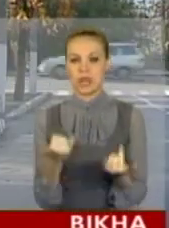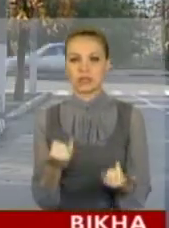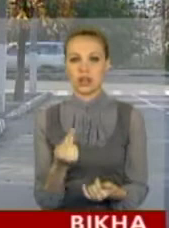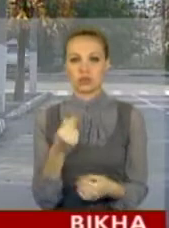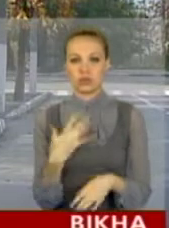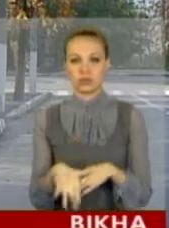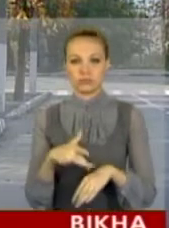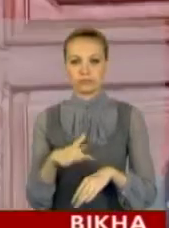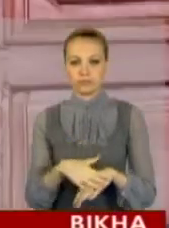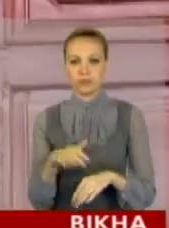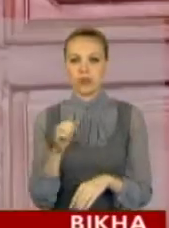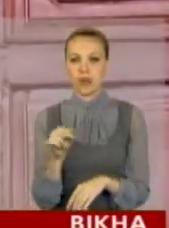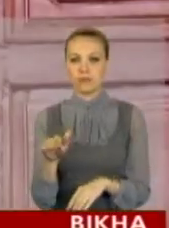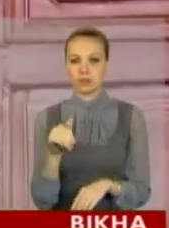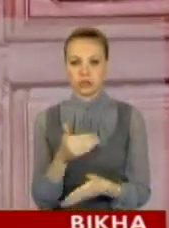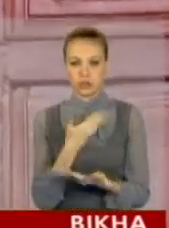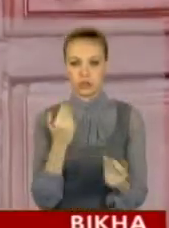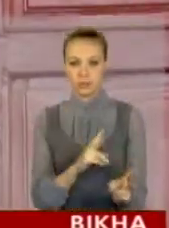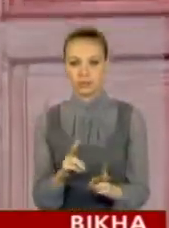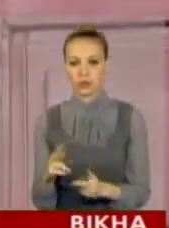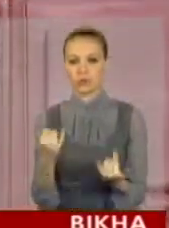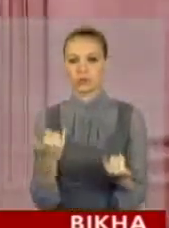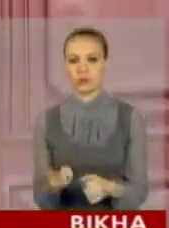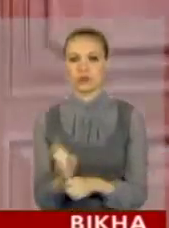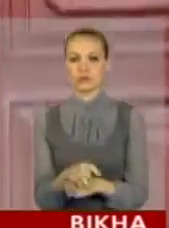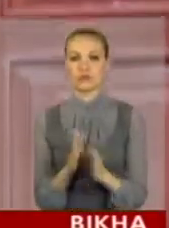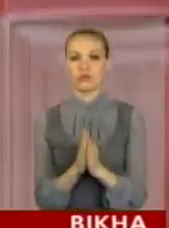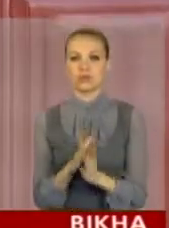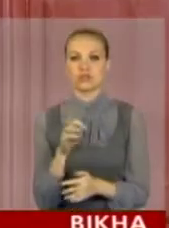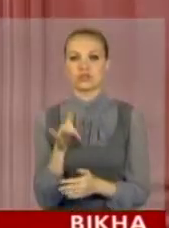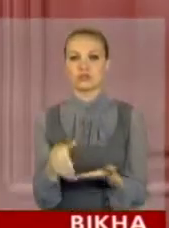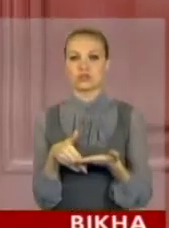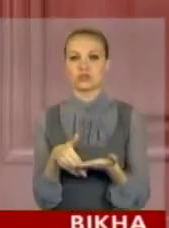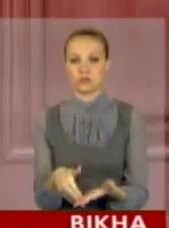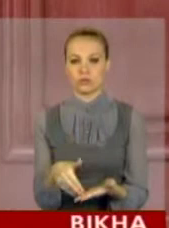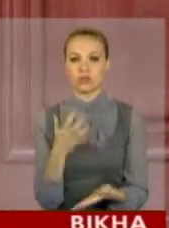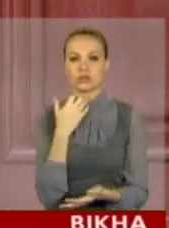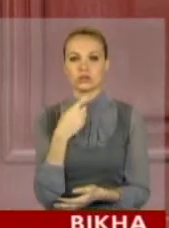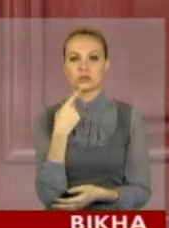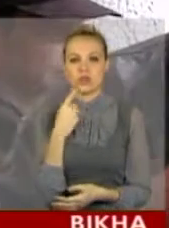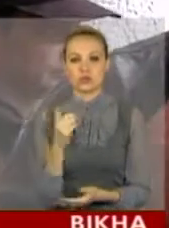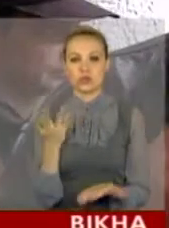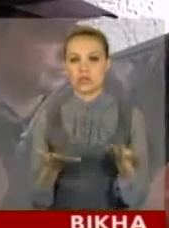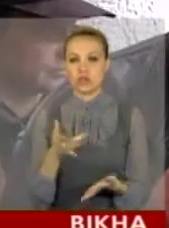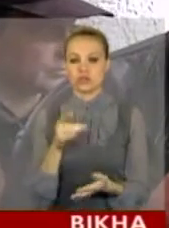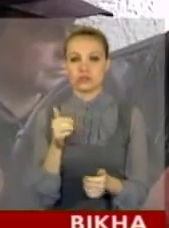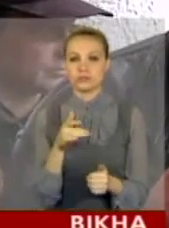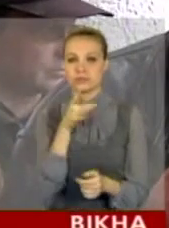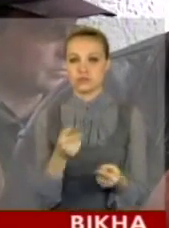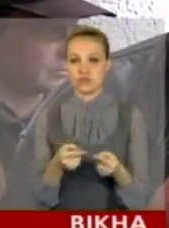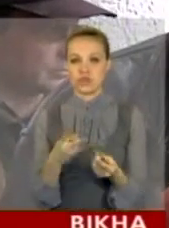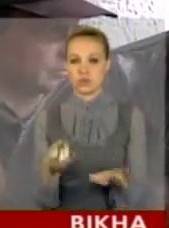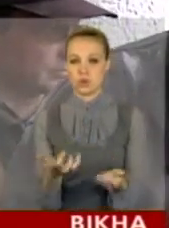гроші скінчилися, а позичити ні в кого. Сьогодні прийшов просити мерової допомоги. Дідусь каже, якщо вчасно не